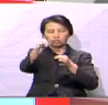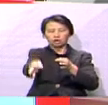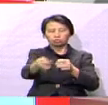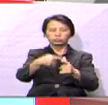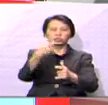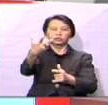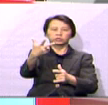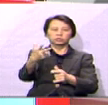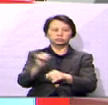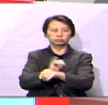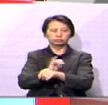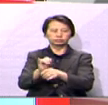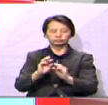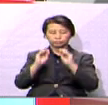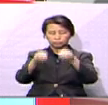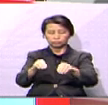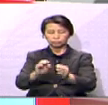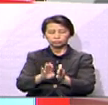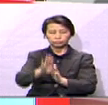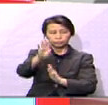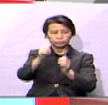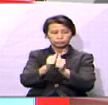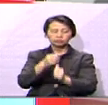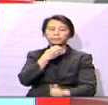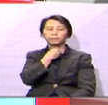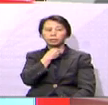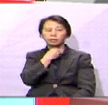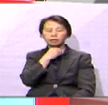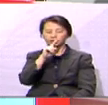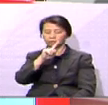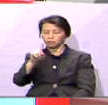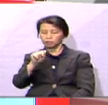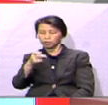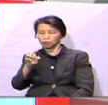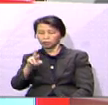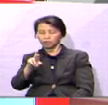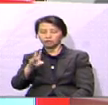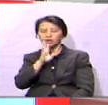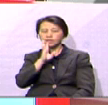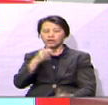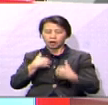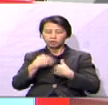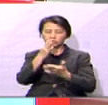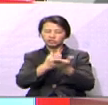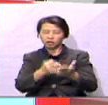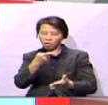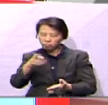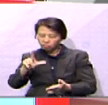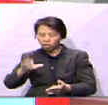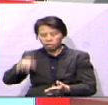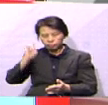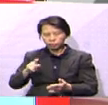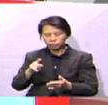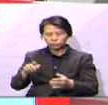ini. Esko Industri Pelaburan dan Pembangunan Koridor Perak Datuk Muhammad Zahir Abdul Khalid berkata terdapat beberapa perkara lagi yang